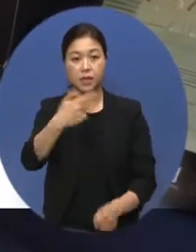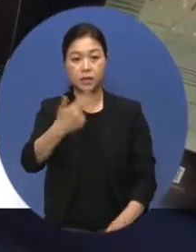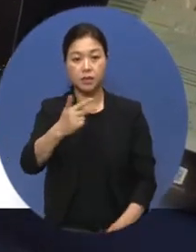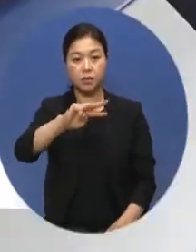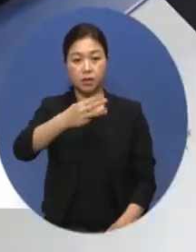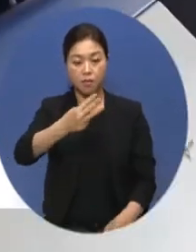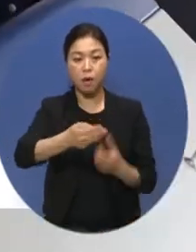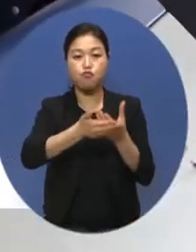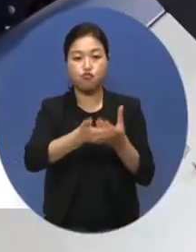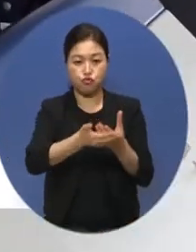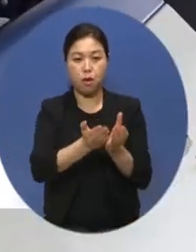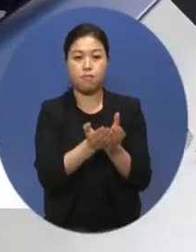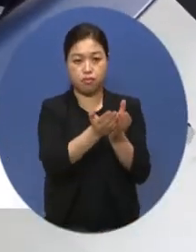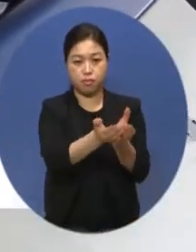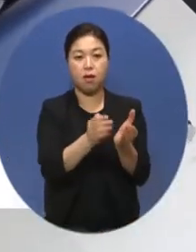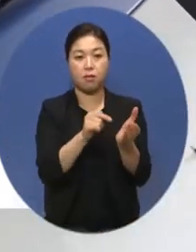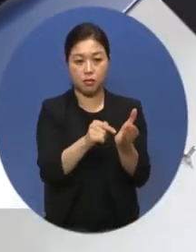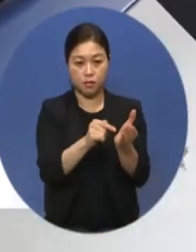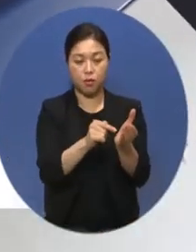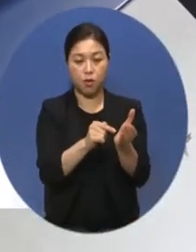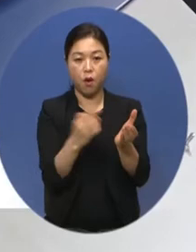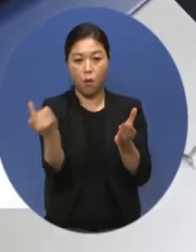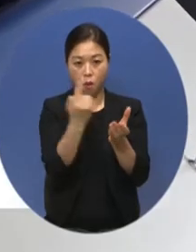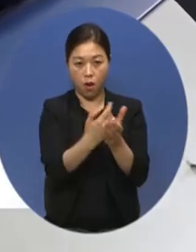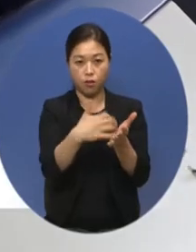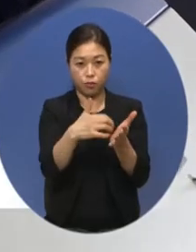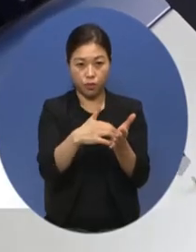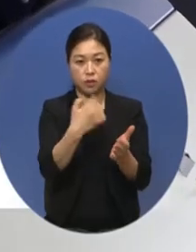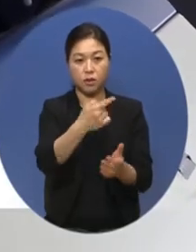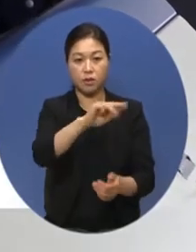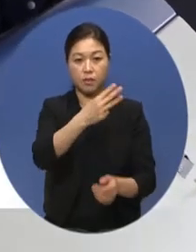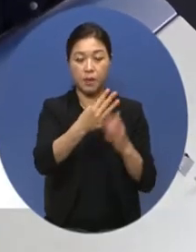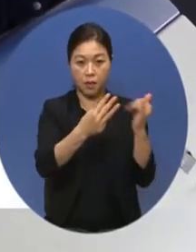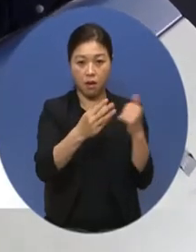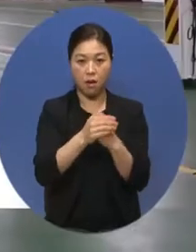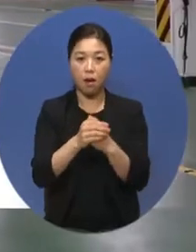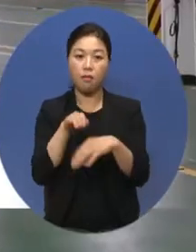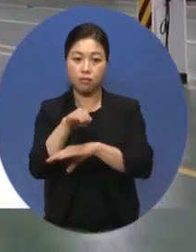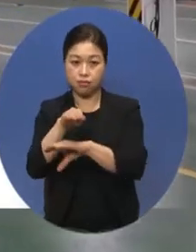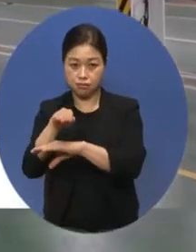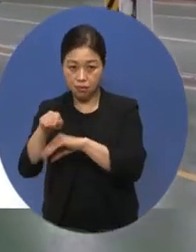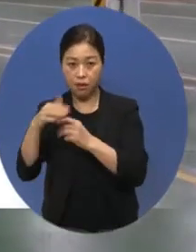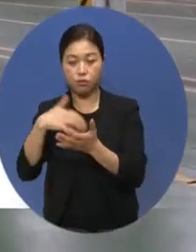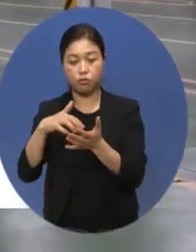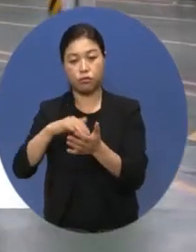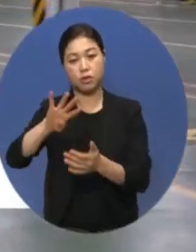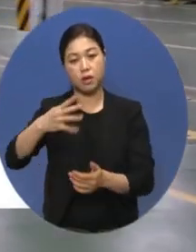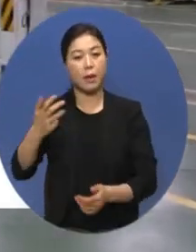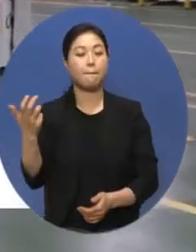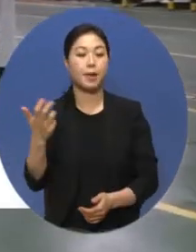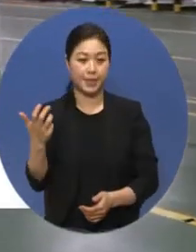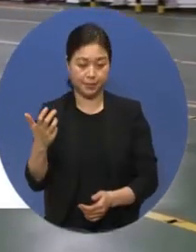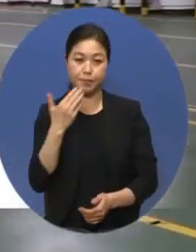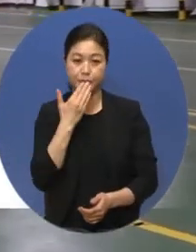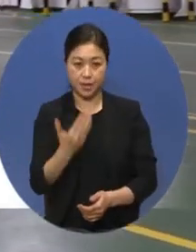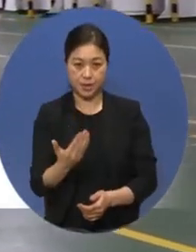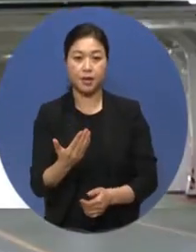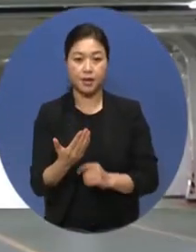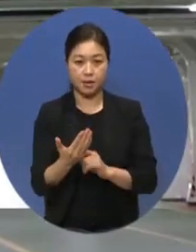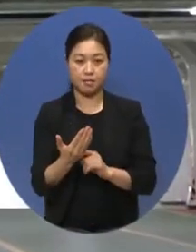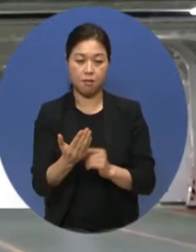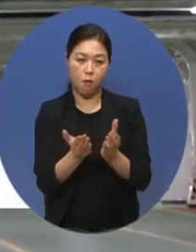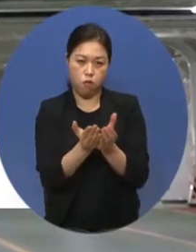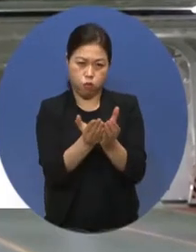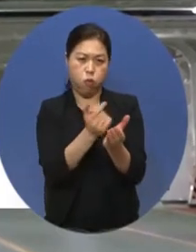27,300여 톤 선박으로 여객 정원 1,300명과 승용차 기준 480대를 수송할 수 있는